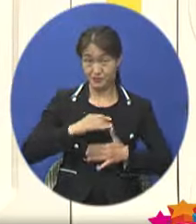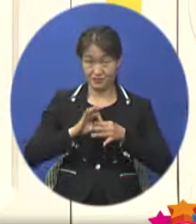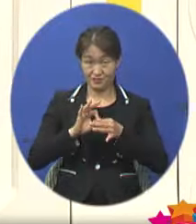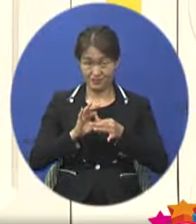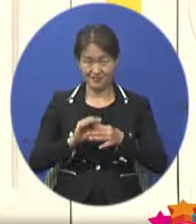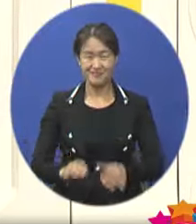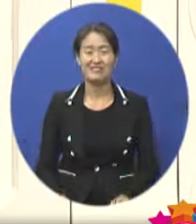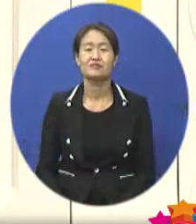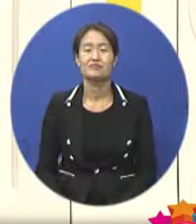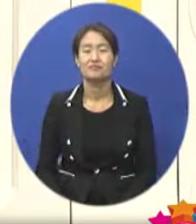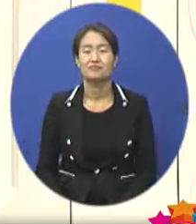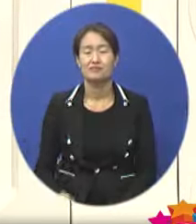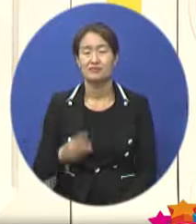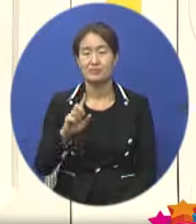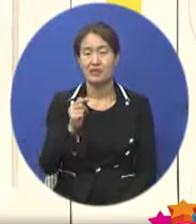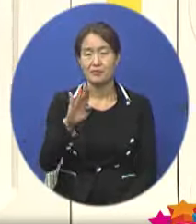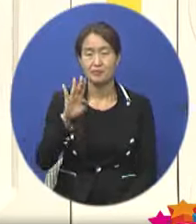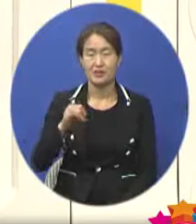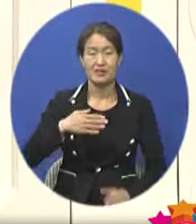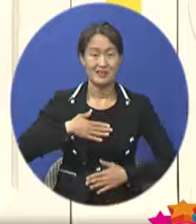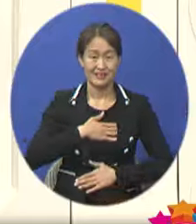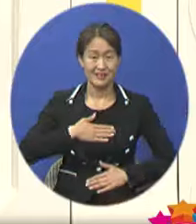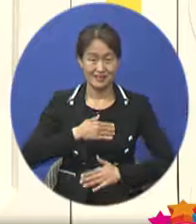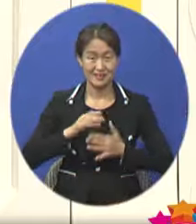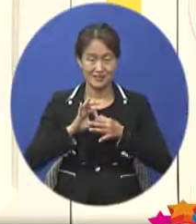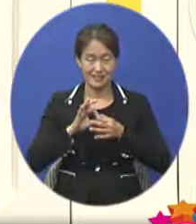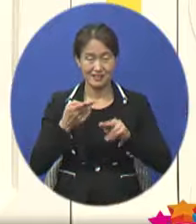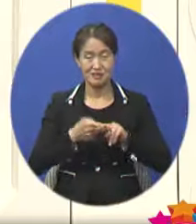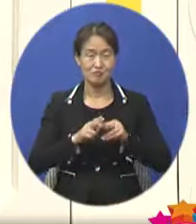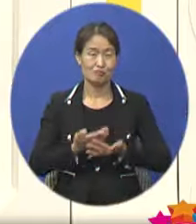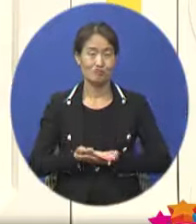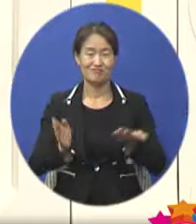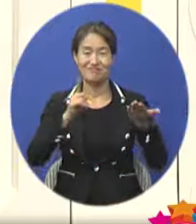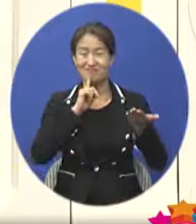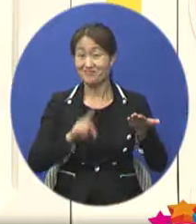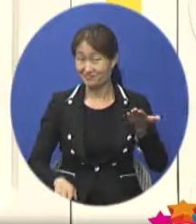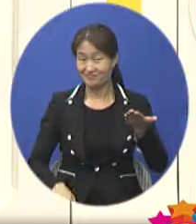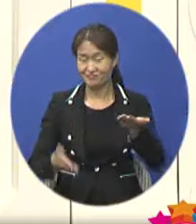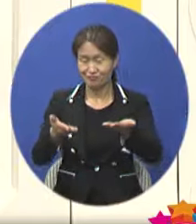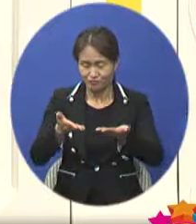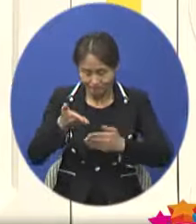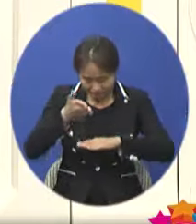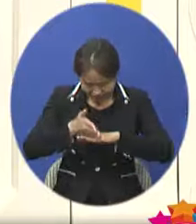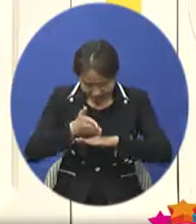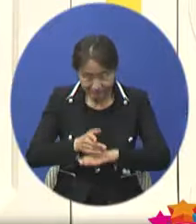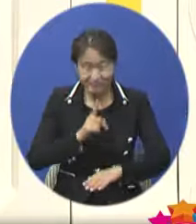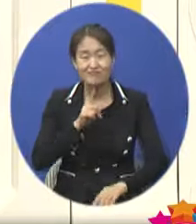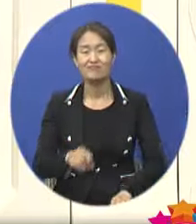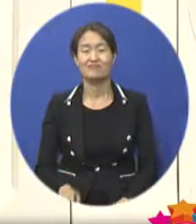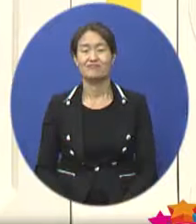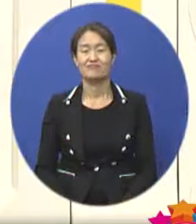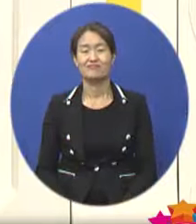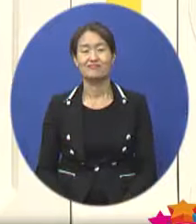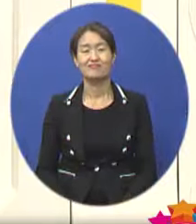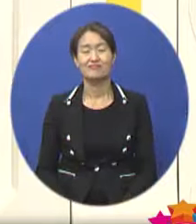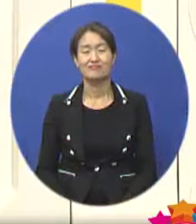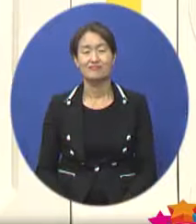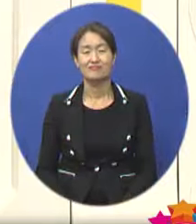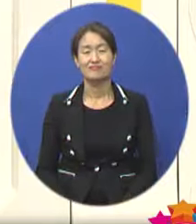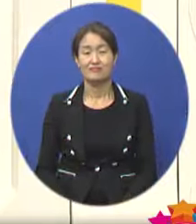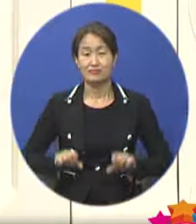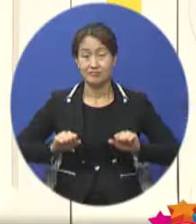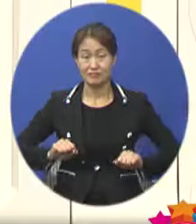주식회사 로운에서 단비 샤워 필터를 협찬해주고 계십니다. 협찬해주신 분들께 감사드립니다. 고맙습니다. 네. 자,